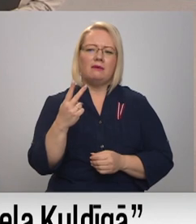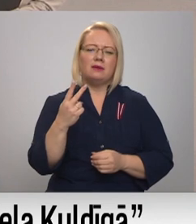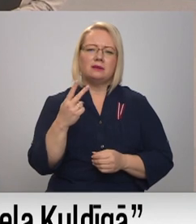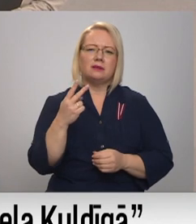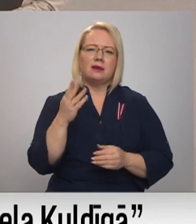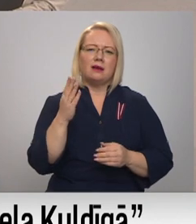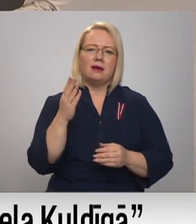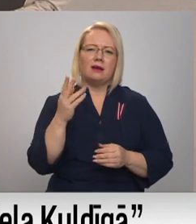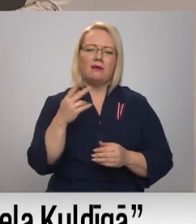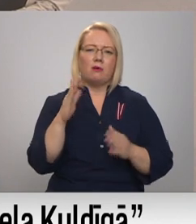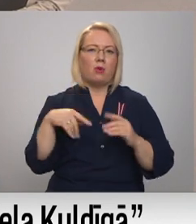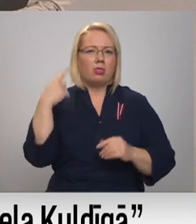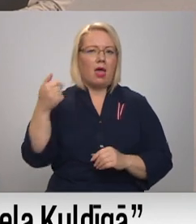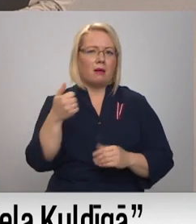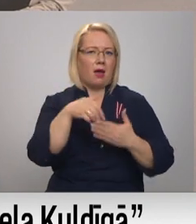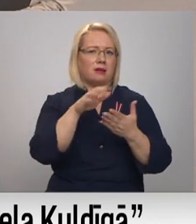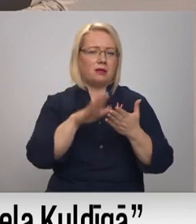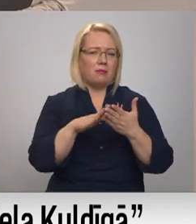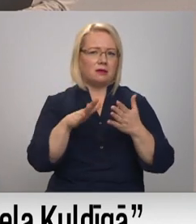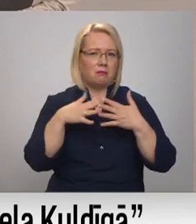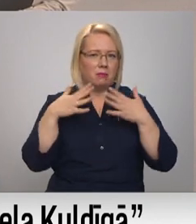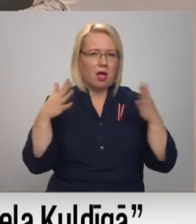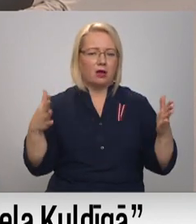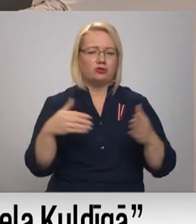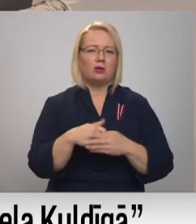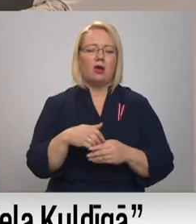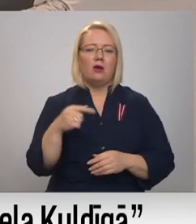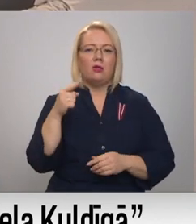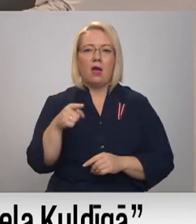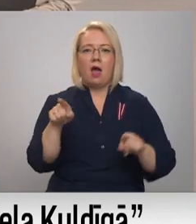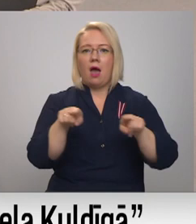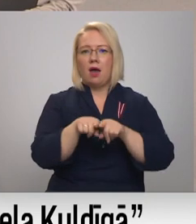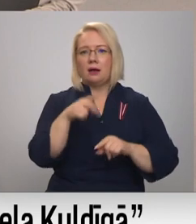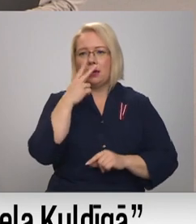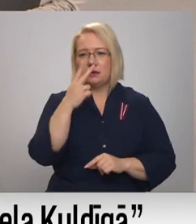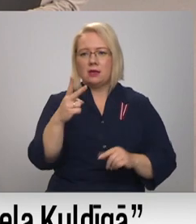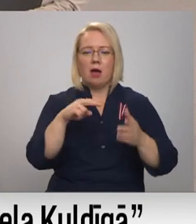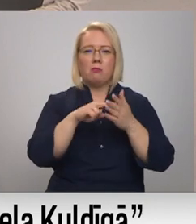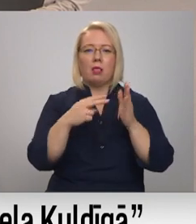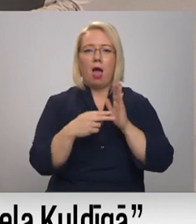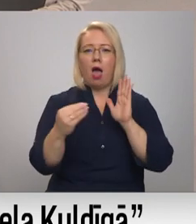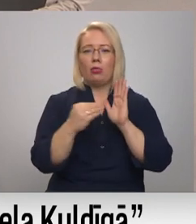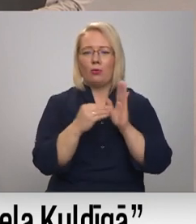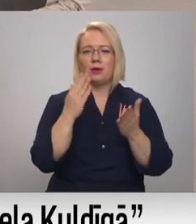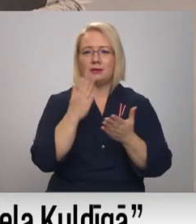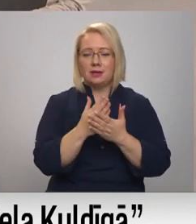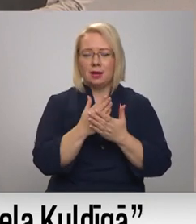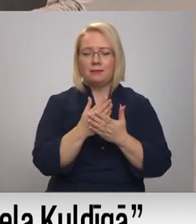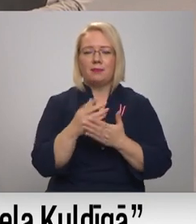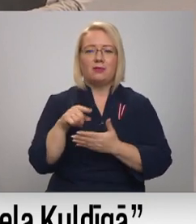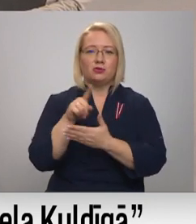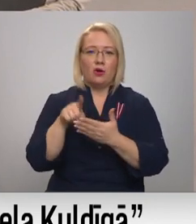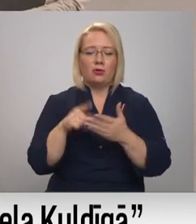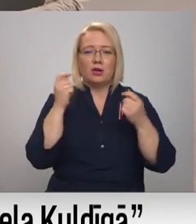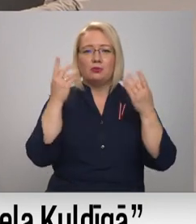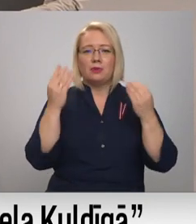nākamgad iespējams varēsim ar plašu vērienu. Tā vispār arī izskatās. Mums tā plānos ir vispār. Bet nu, dzimšanas dienā vienmēr patīkama lieta